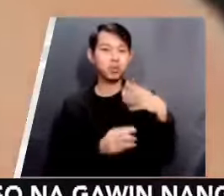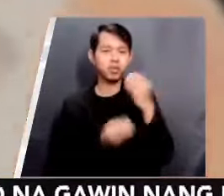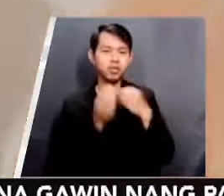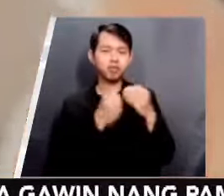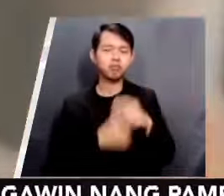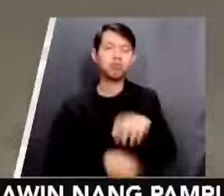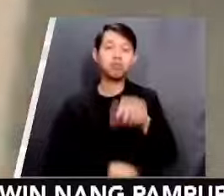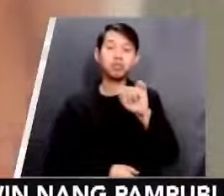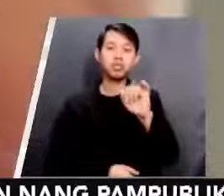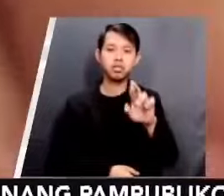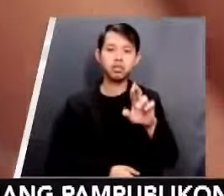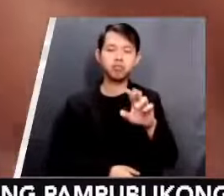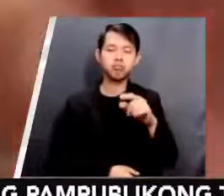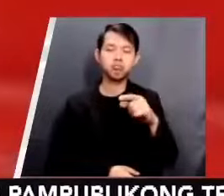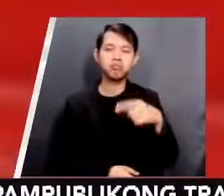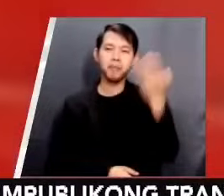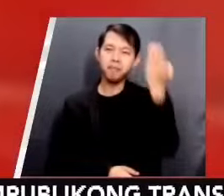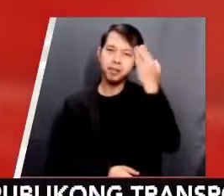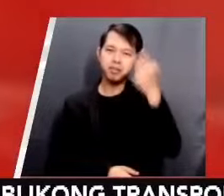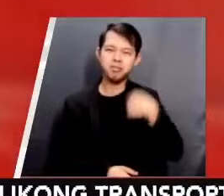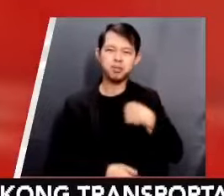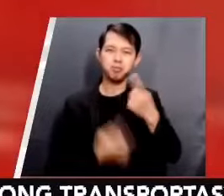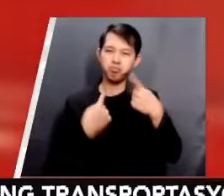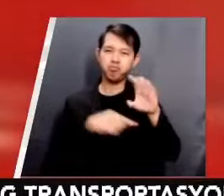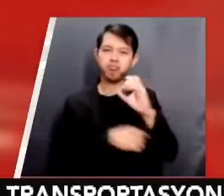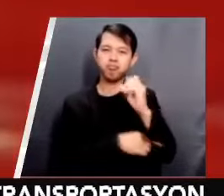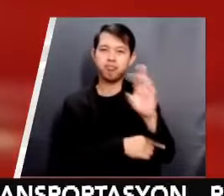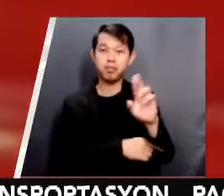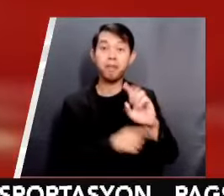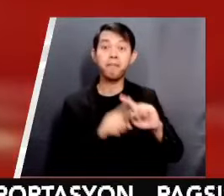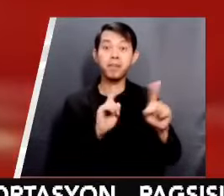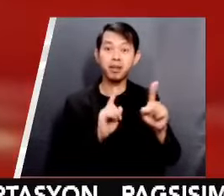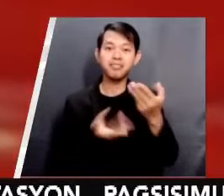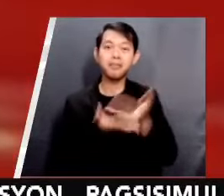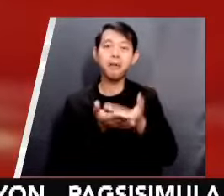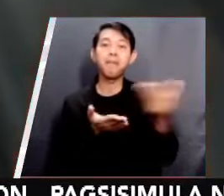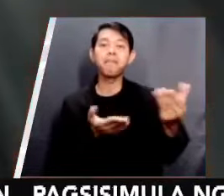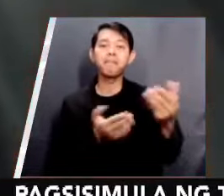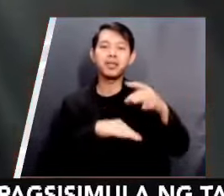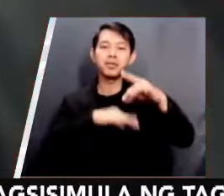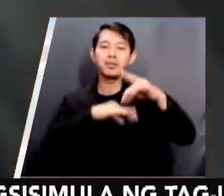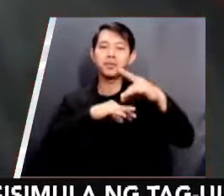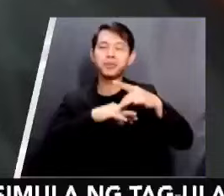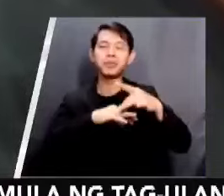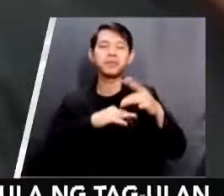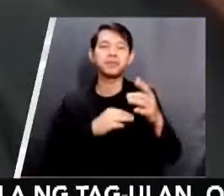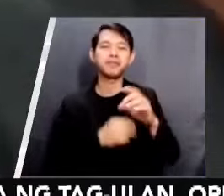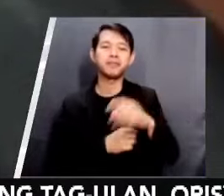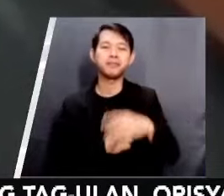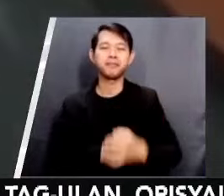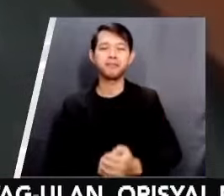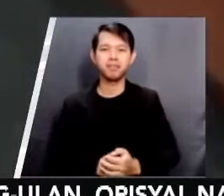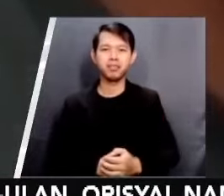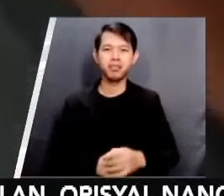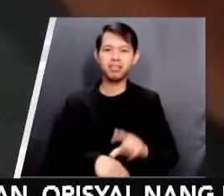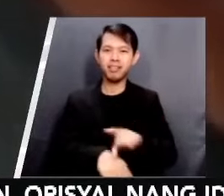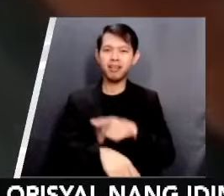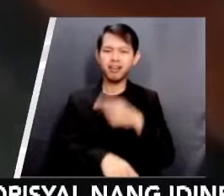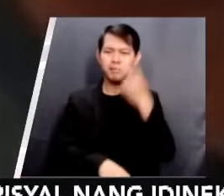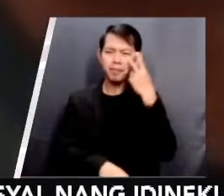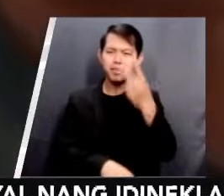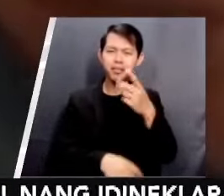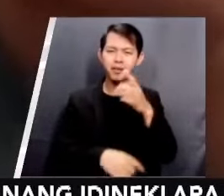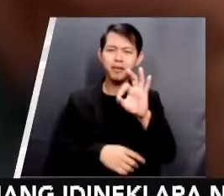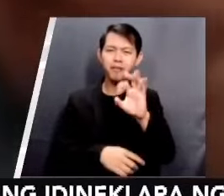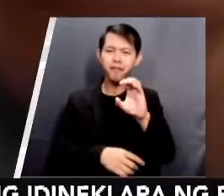kunwaring magsi-CR. Yun pala, bumili na ng sing-sing. Sobrang tagal niya nag-autofocus talaga. Kasi, sabi ko, why not? Ganun na